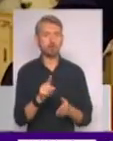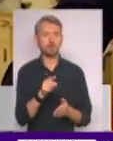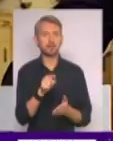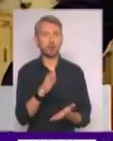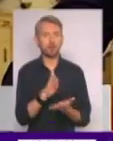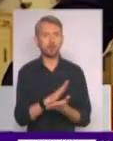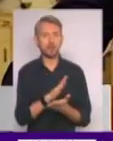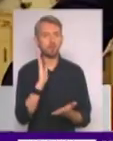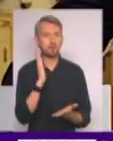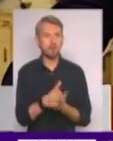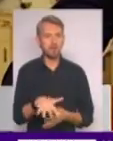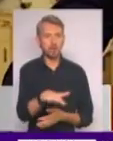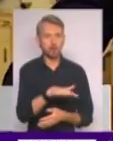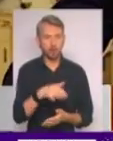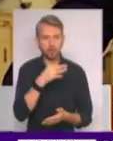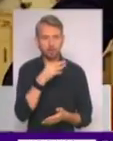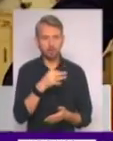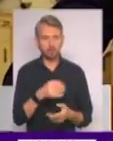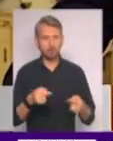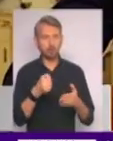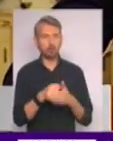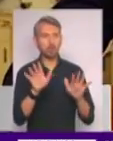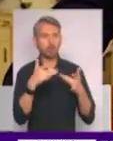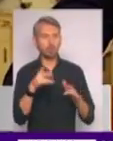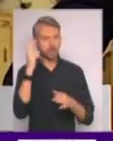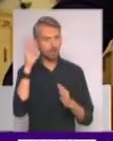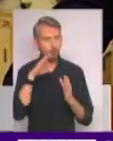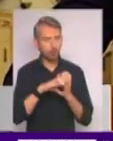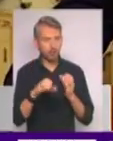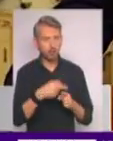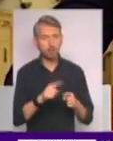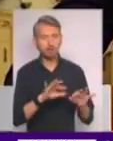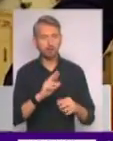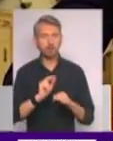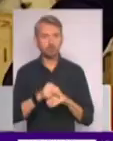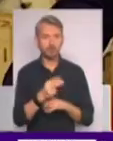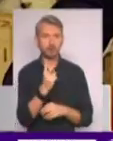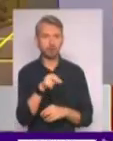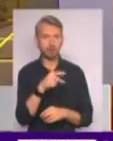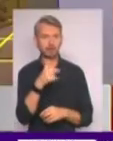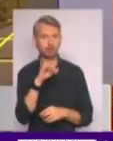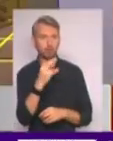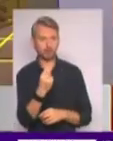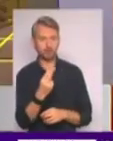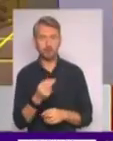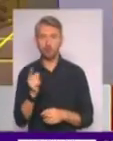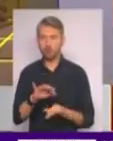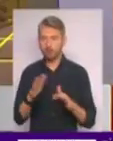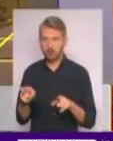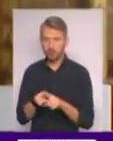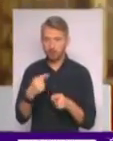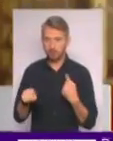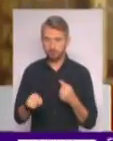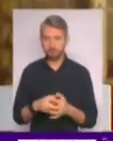знаходитесь не в прямій зоні відповідно до нарахувань Київводоканалу, а це відбувається через КПГ ГІОЦ. Угу. Саме тому відбувається такий дисонанс. Можливо,